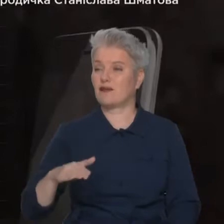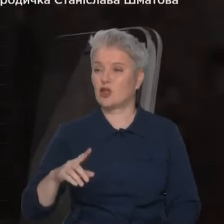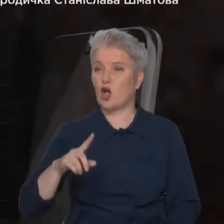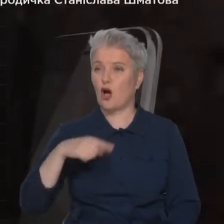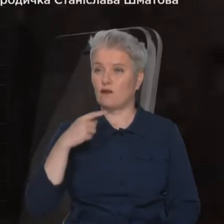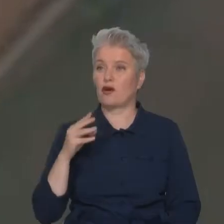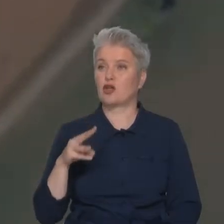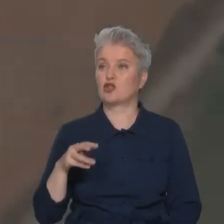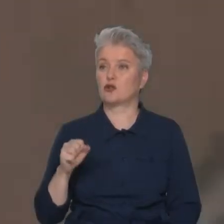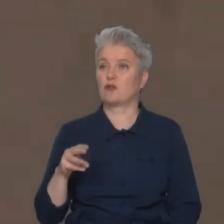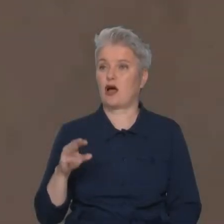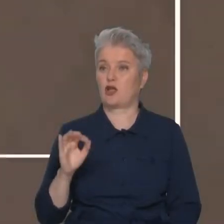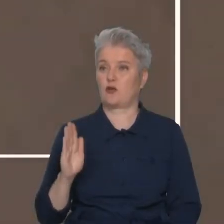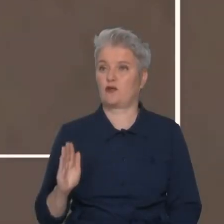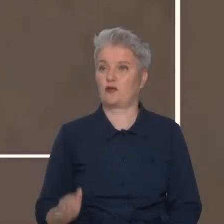говорить саме Шматов.